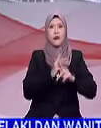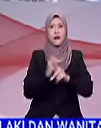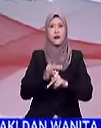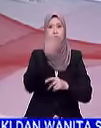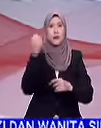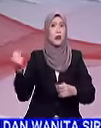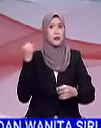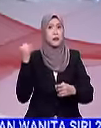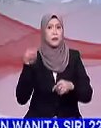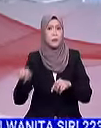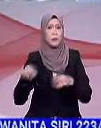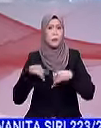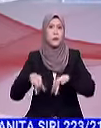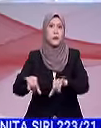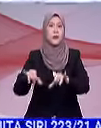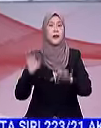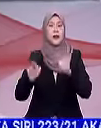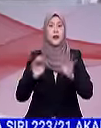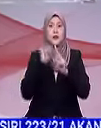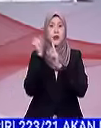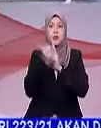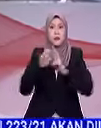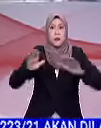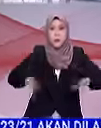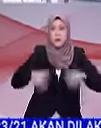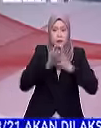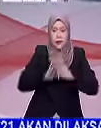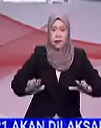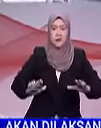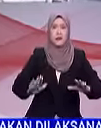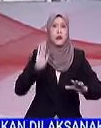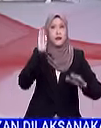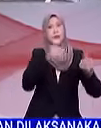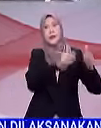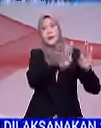pasar itu berkemungkinan dilanjutkan jika keadaan masih belum selamat